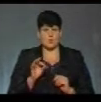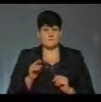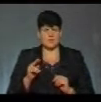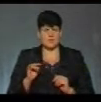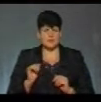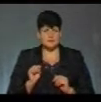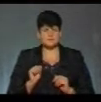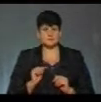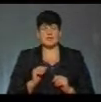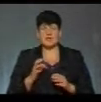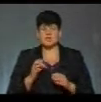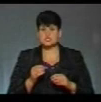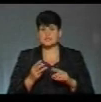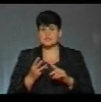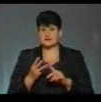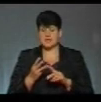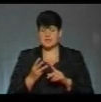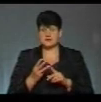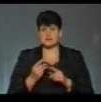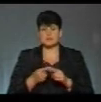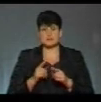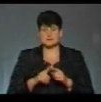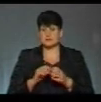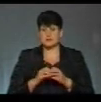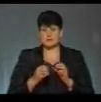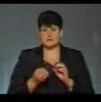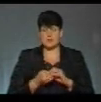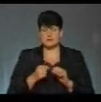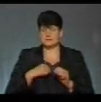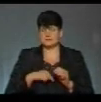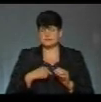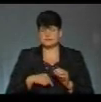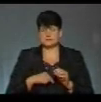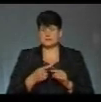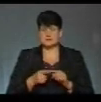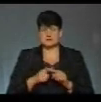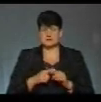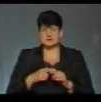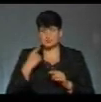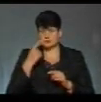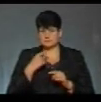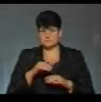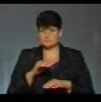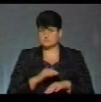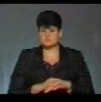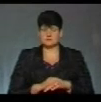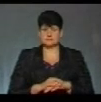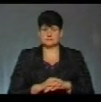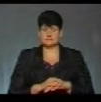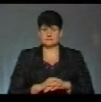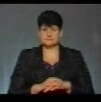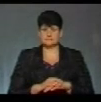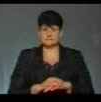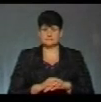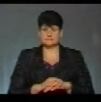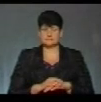ще можуть бути розлади особистості, розлади поведінки дитини. Ну, тобто це вже такий особистісний фактор саме.